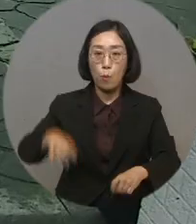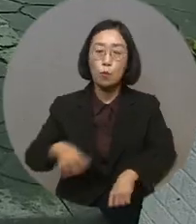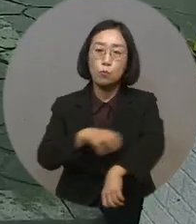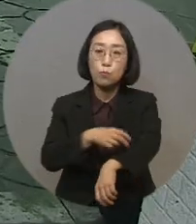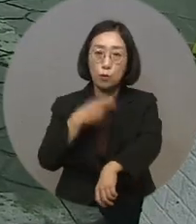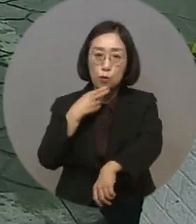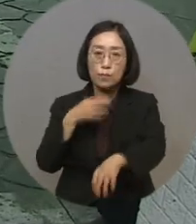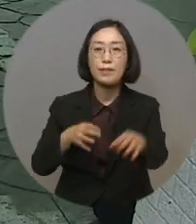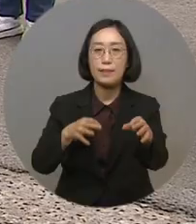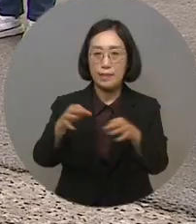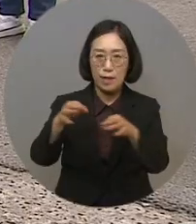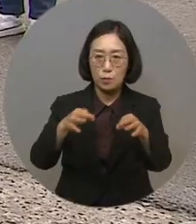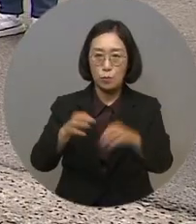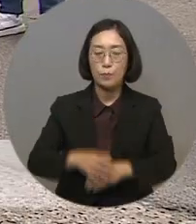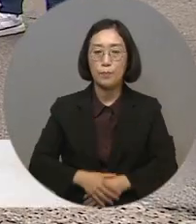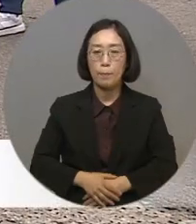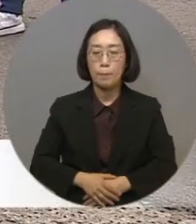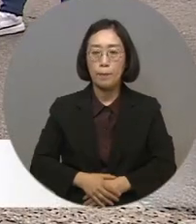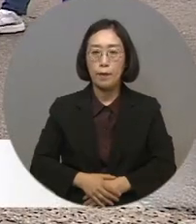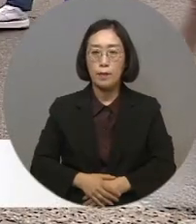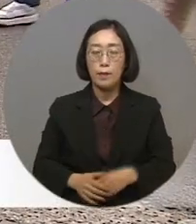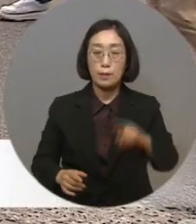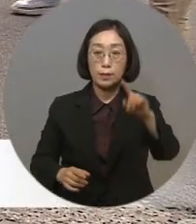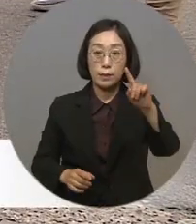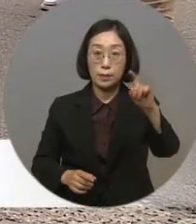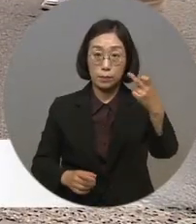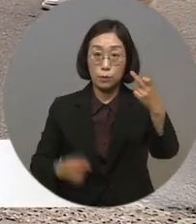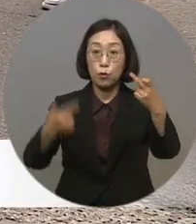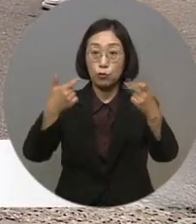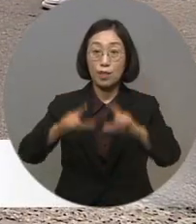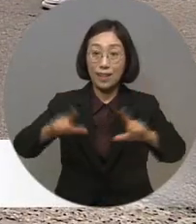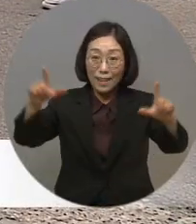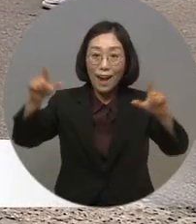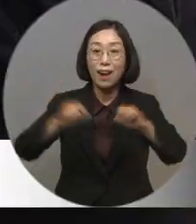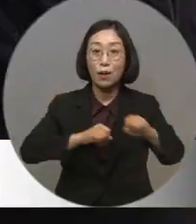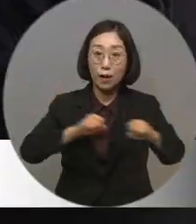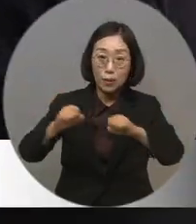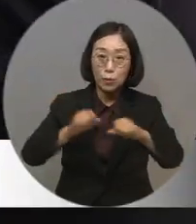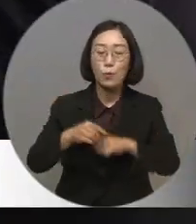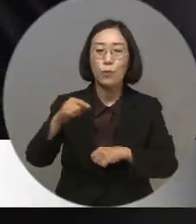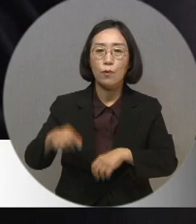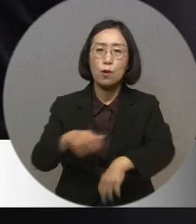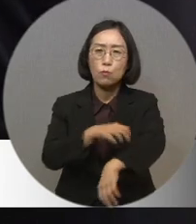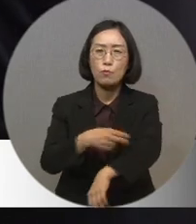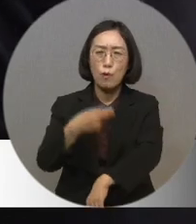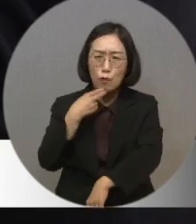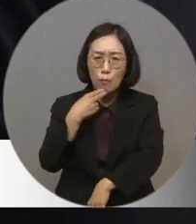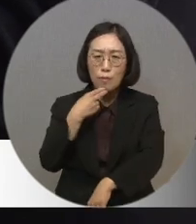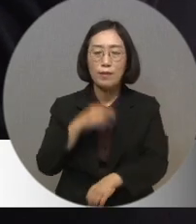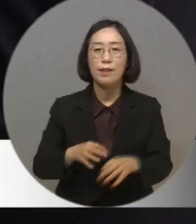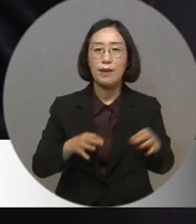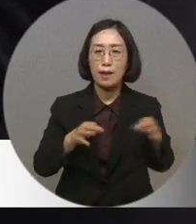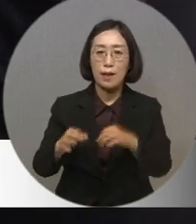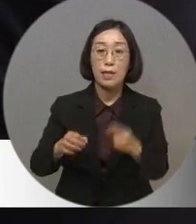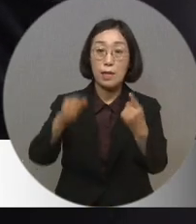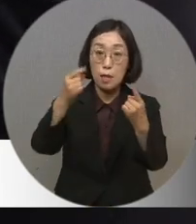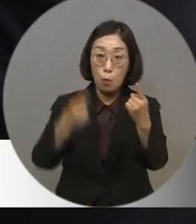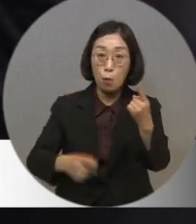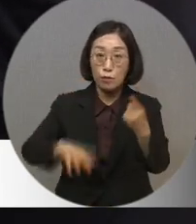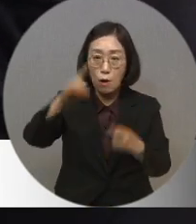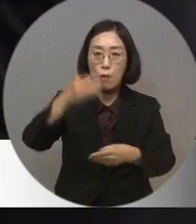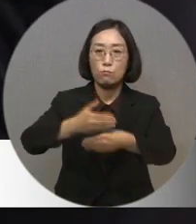실천 점포입니다. 지난 6일 무장애 실천 운동의 일환으로 생겨난 무장애 실천 점포 1호점